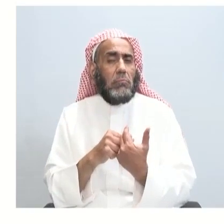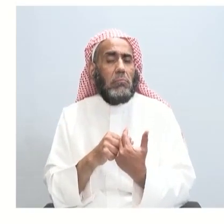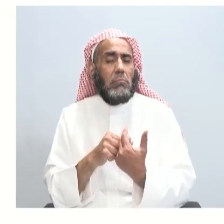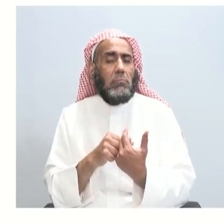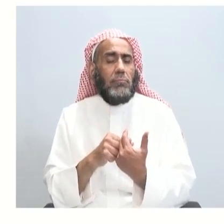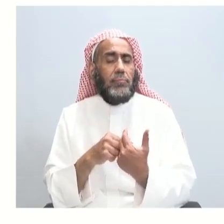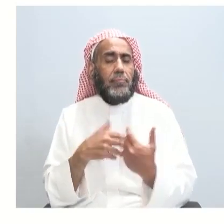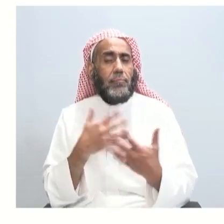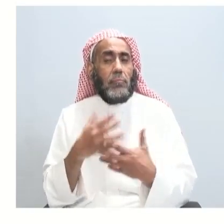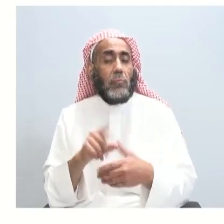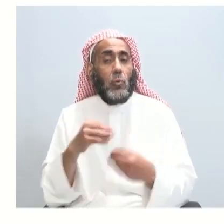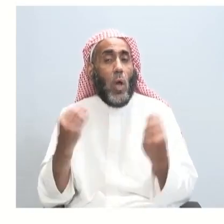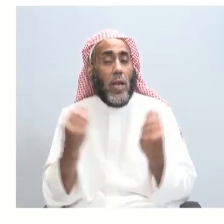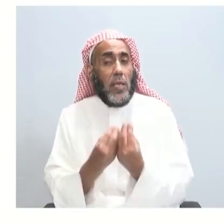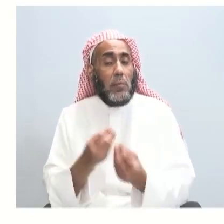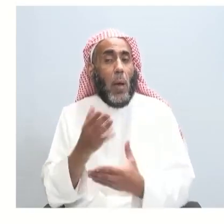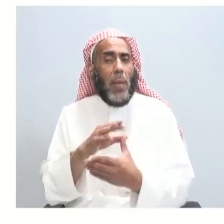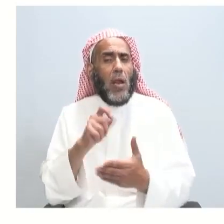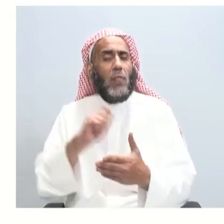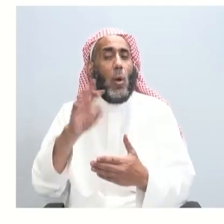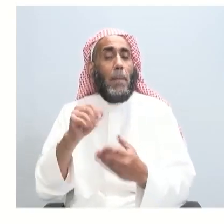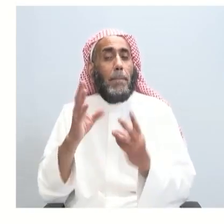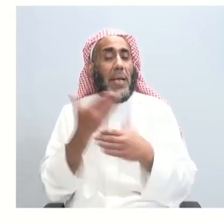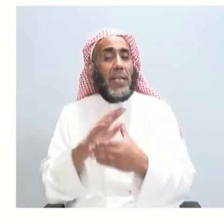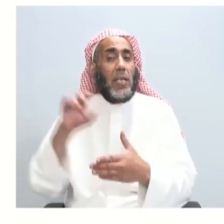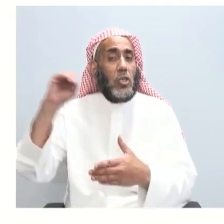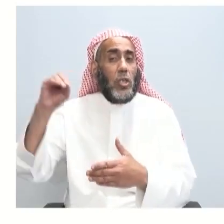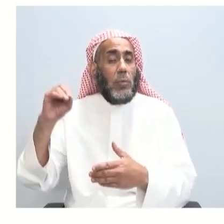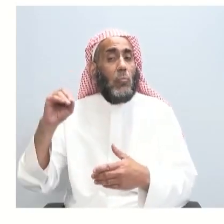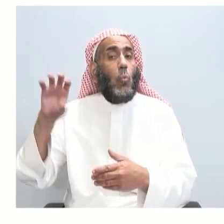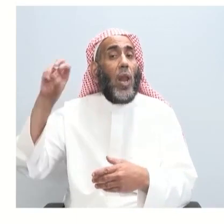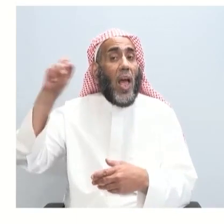خاطئ هو ان يجمع بين في اصوله بين الج جي